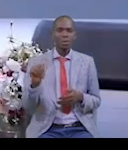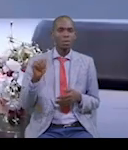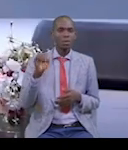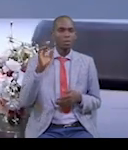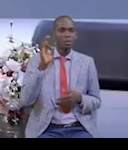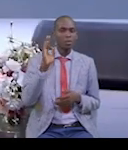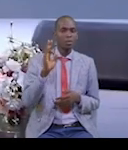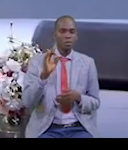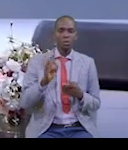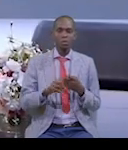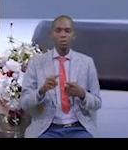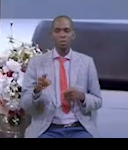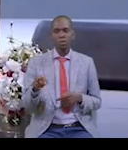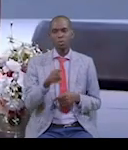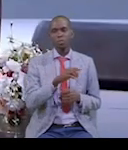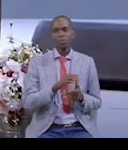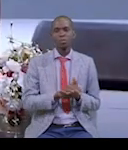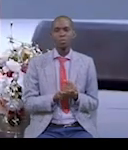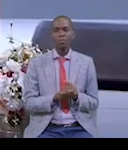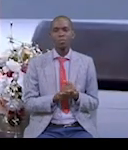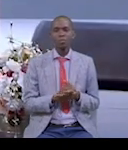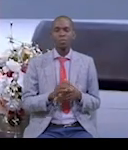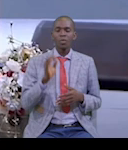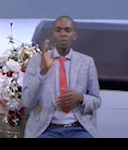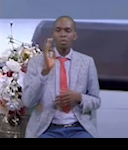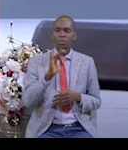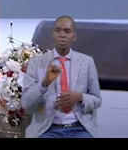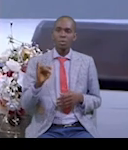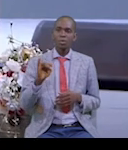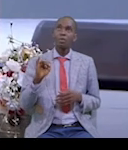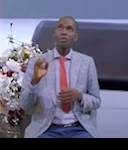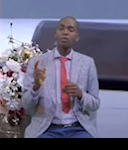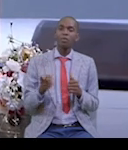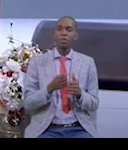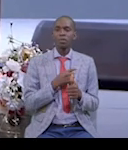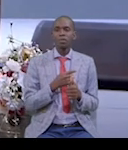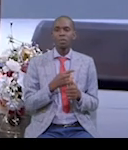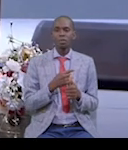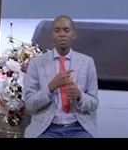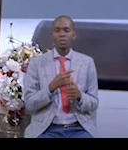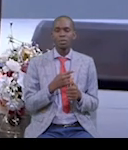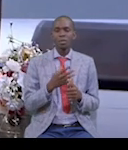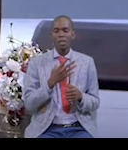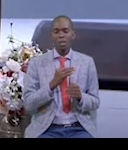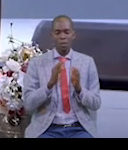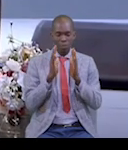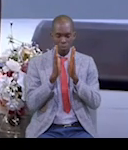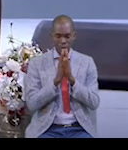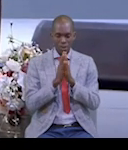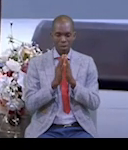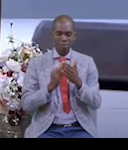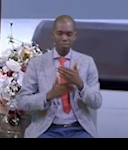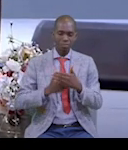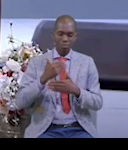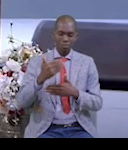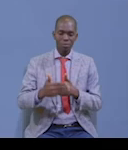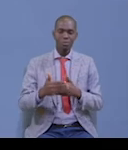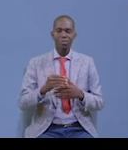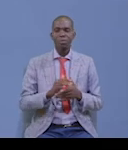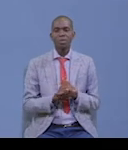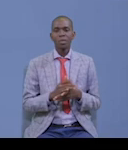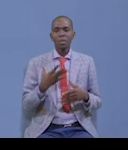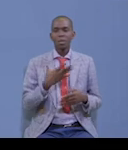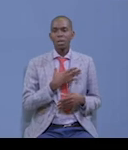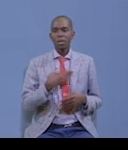మీకు పరిచయం చేయబోతున్నాను. ప్రీచింగ్ ఫస్ట్, అది వాక్యాన్ని బోధించడం. ప్రేయర్ నెక్స్ట్, ఆ తరువాత ప్రార్థన. ద లార్డ్